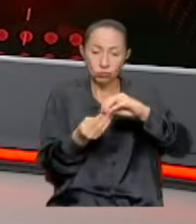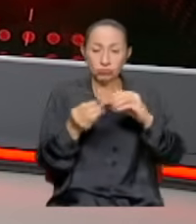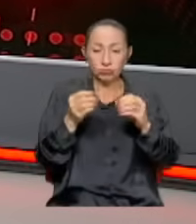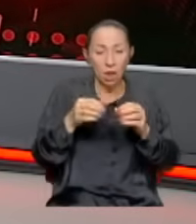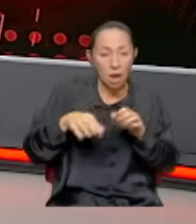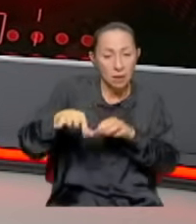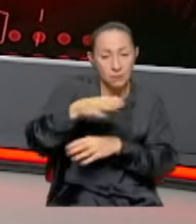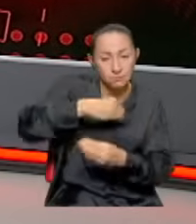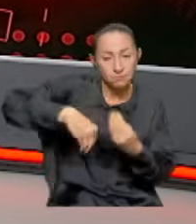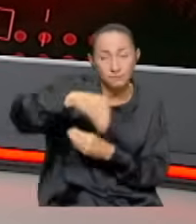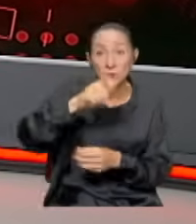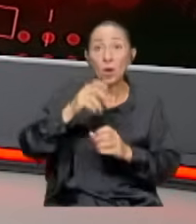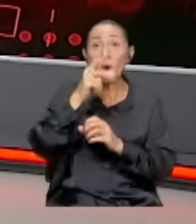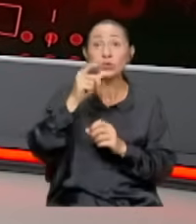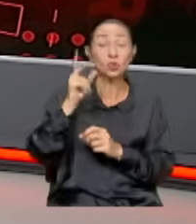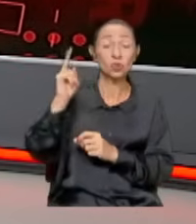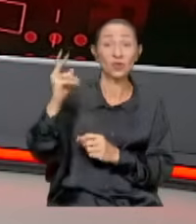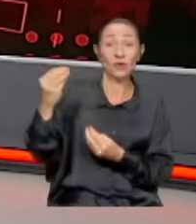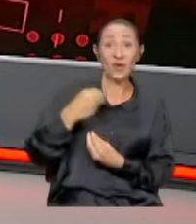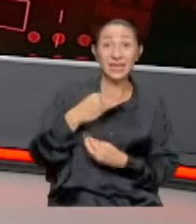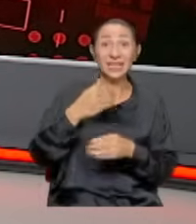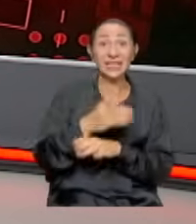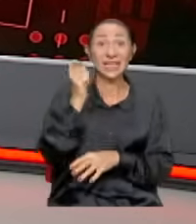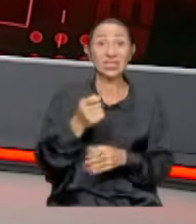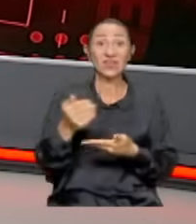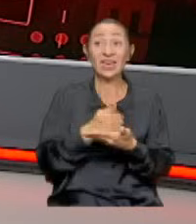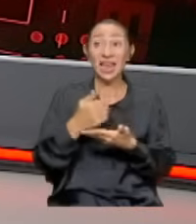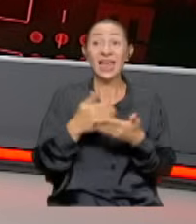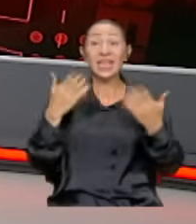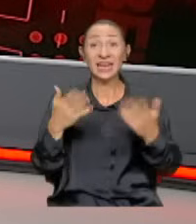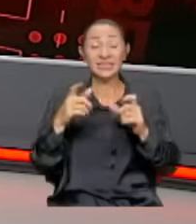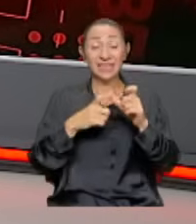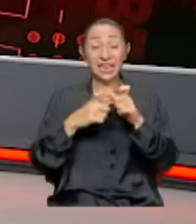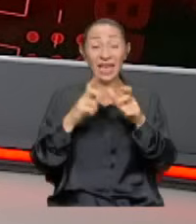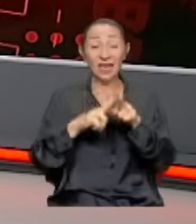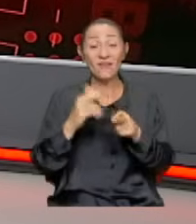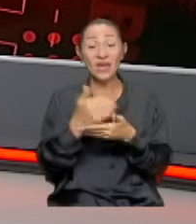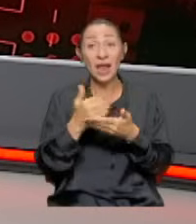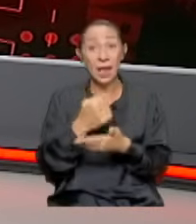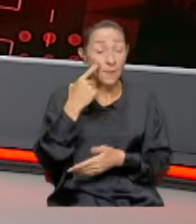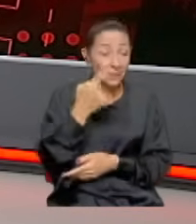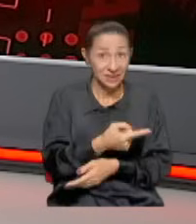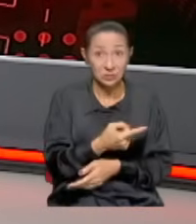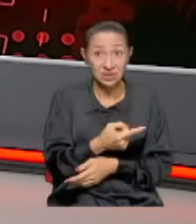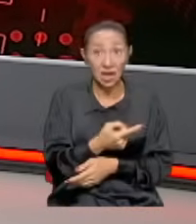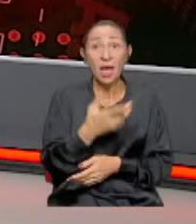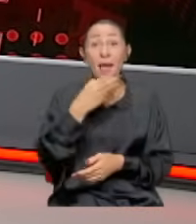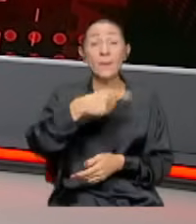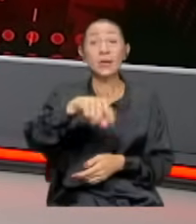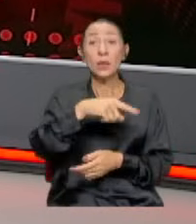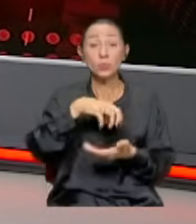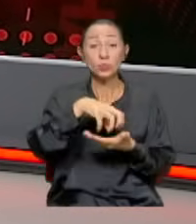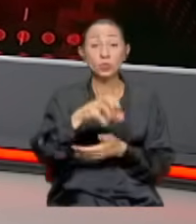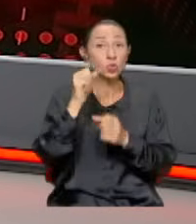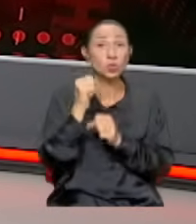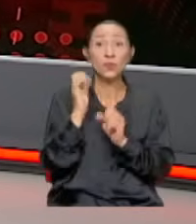Yani tekrar edeyim özgürer Dursun'un verdiği gerçek verilere yani SGK verilerine baktığımızda emeklilerin